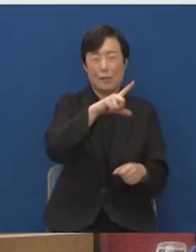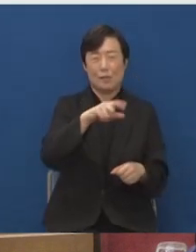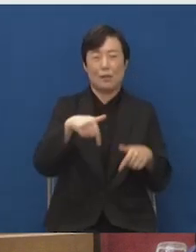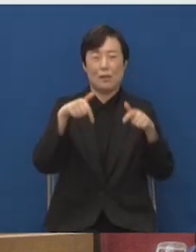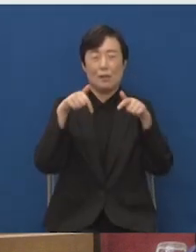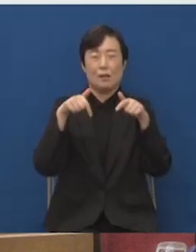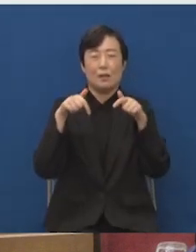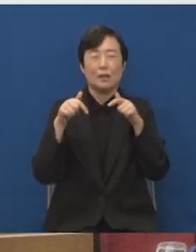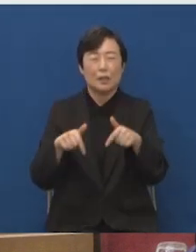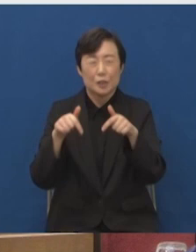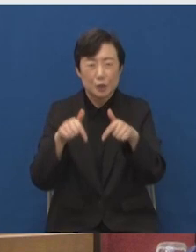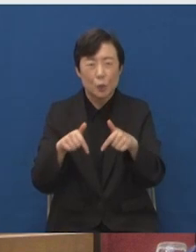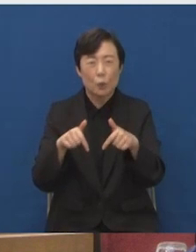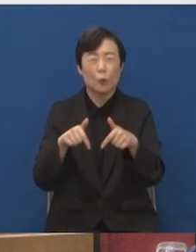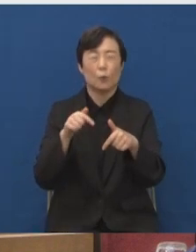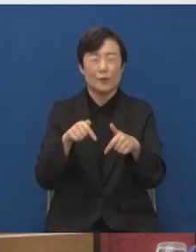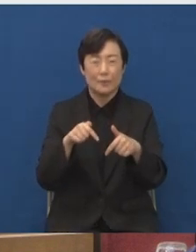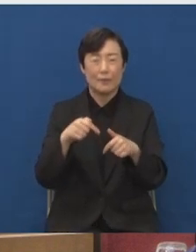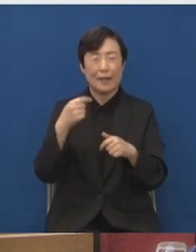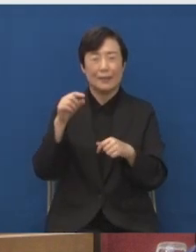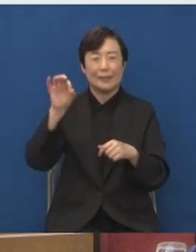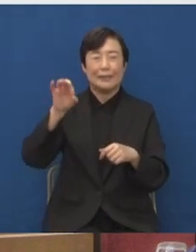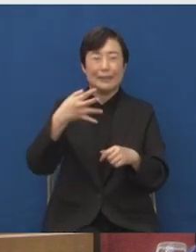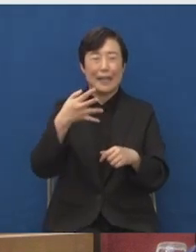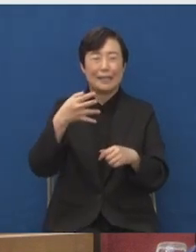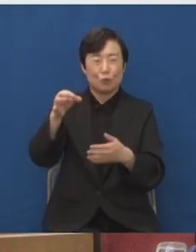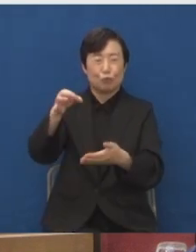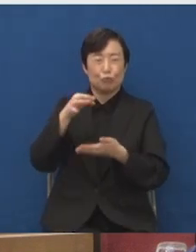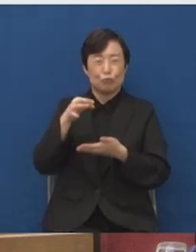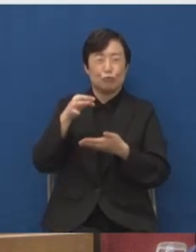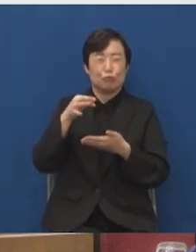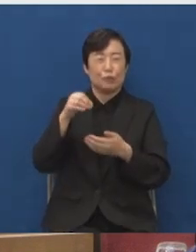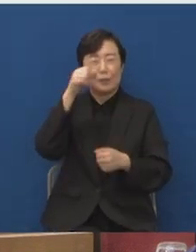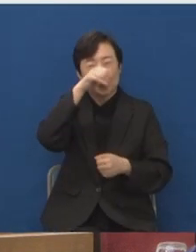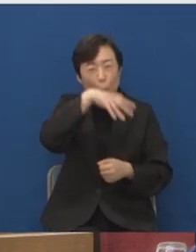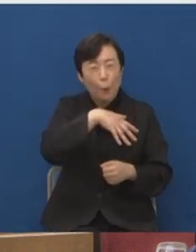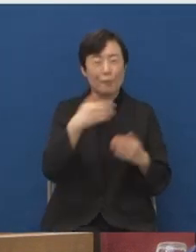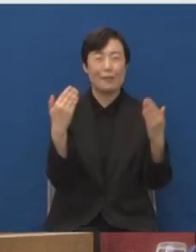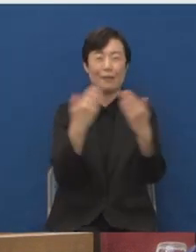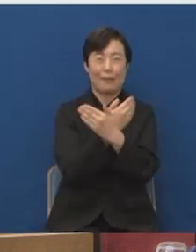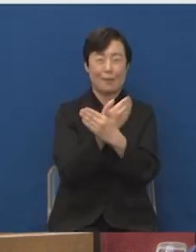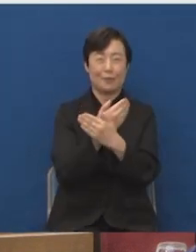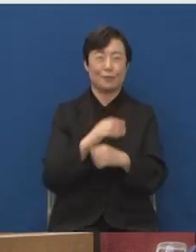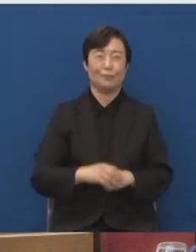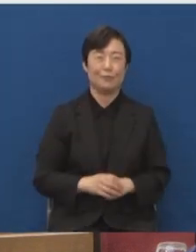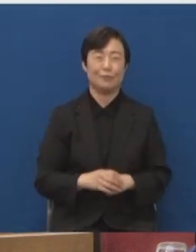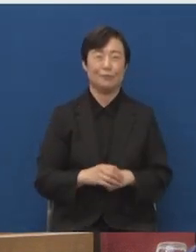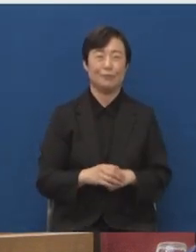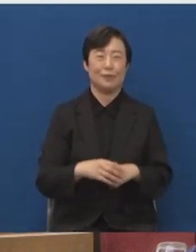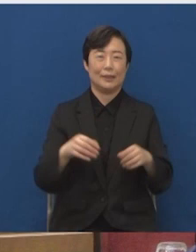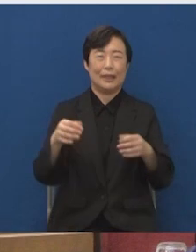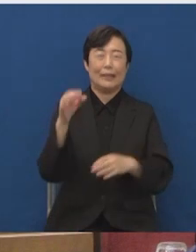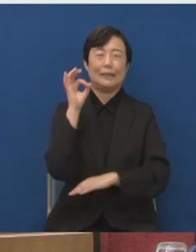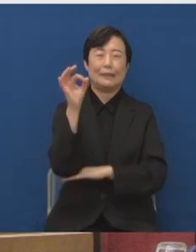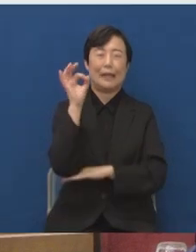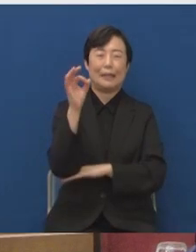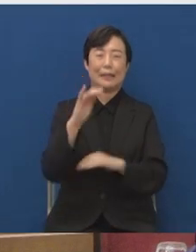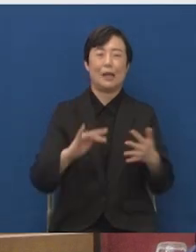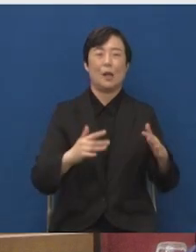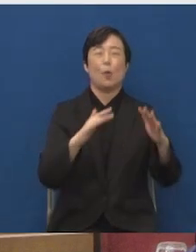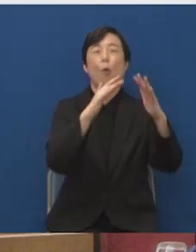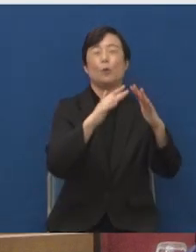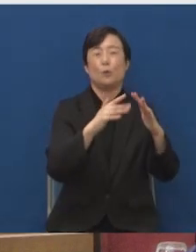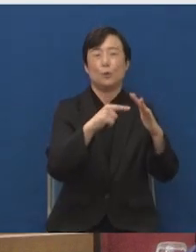税収面では残念ながら弱みになっている部分もございます。これら財政構造上の課題に加え、今